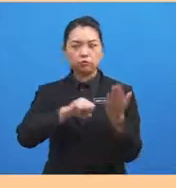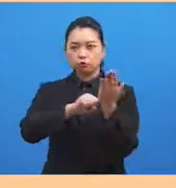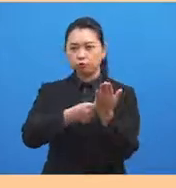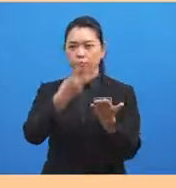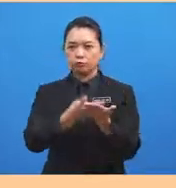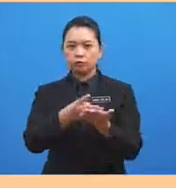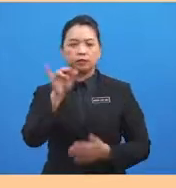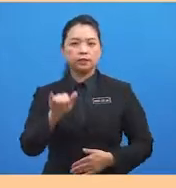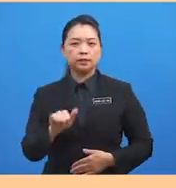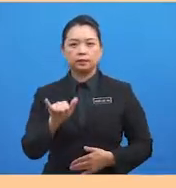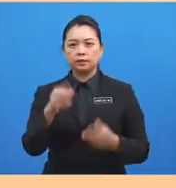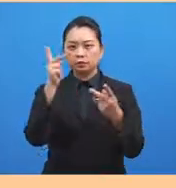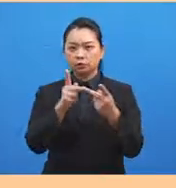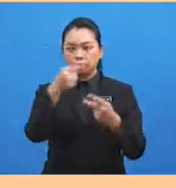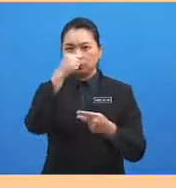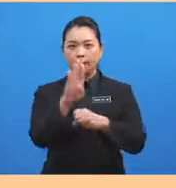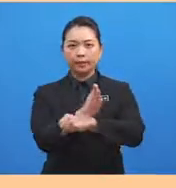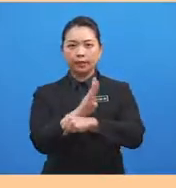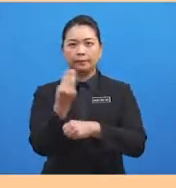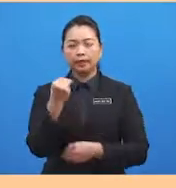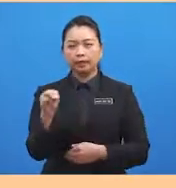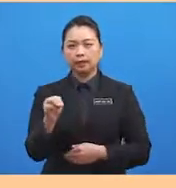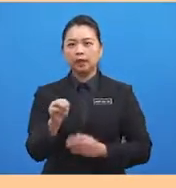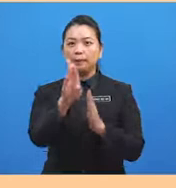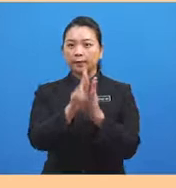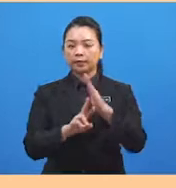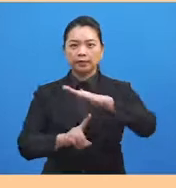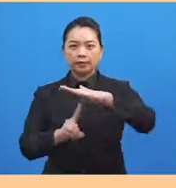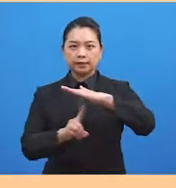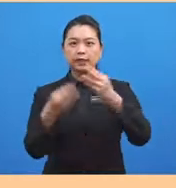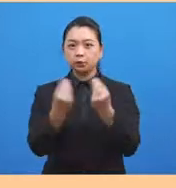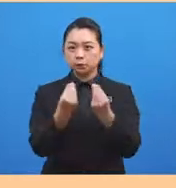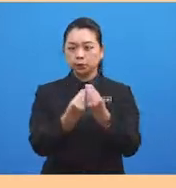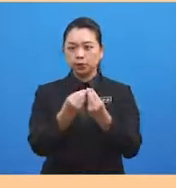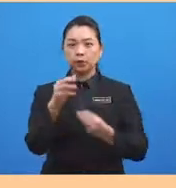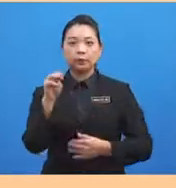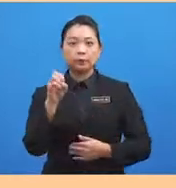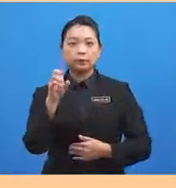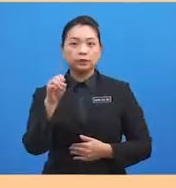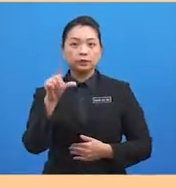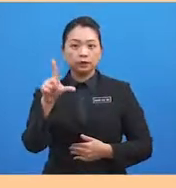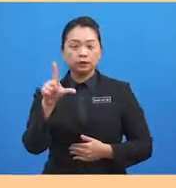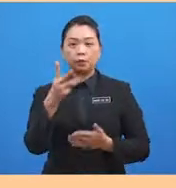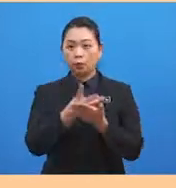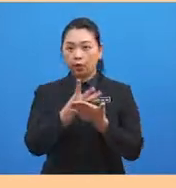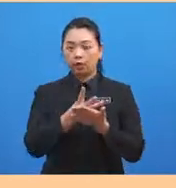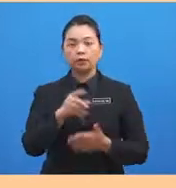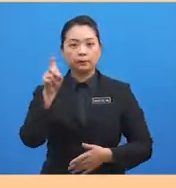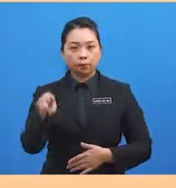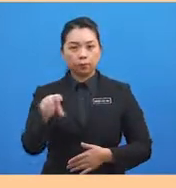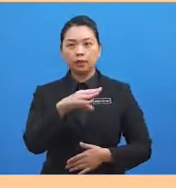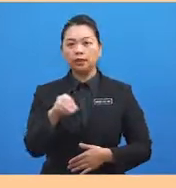yang sesuai untuk perniagaan mereka berdasarkan jumlah modal yang diperlukan dan